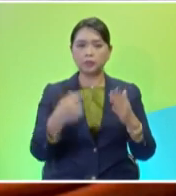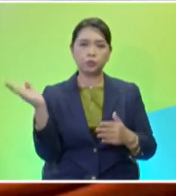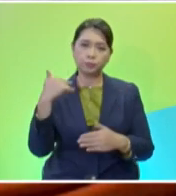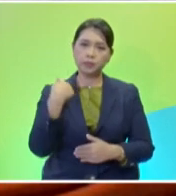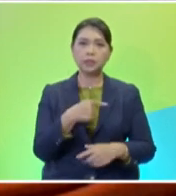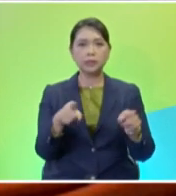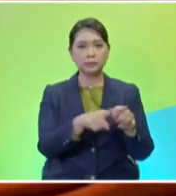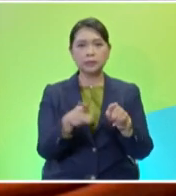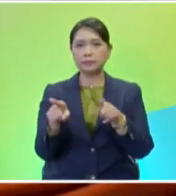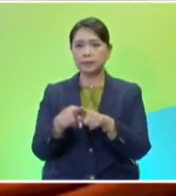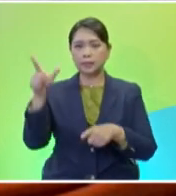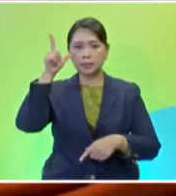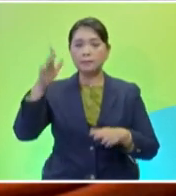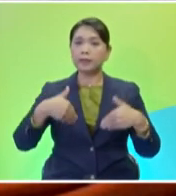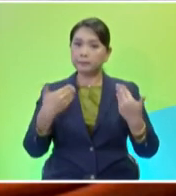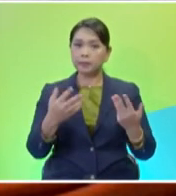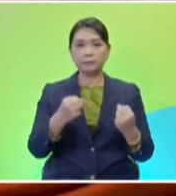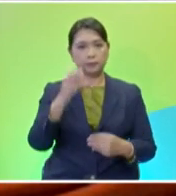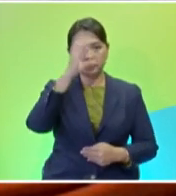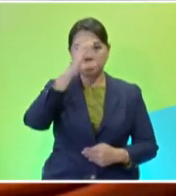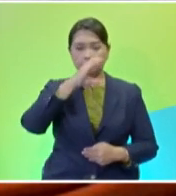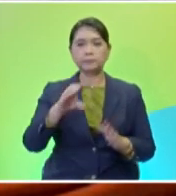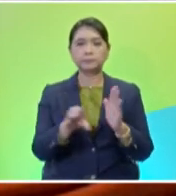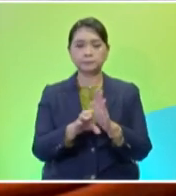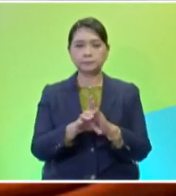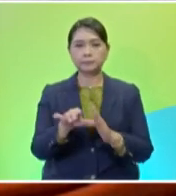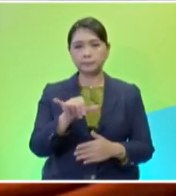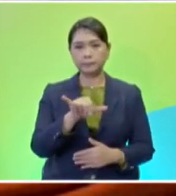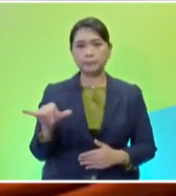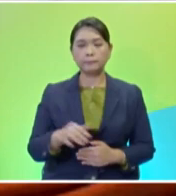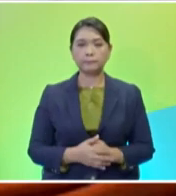bagaimana untuk mencari contohnya Oke